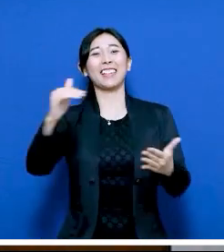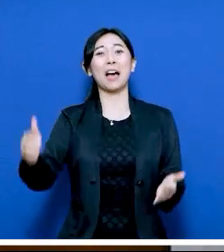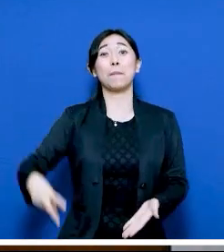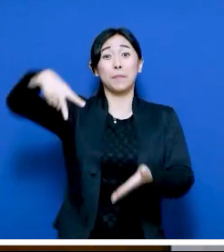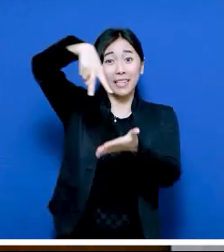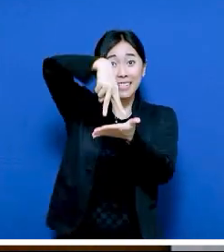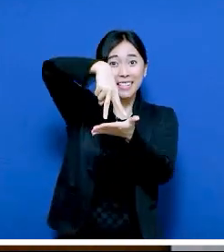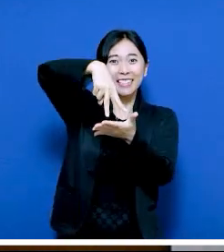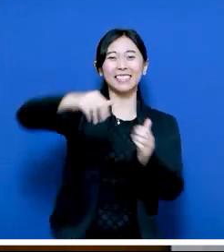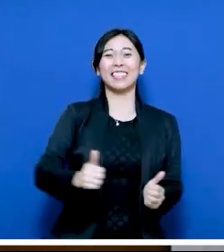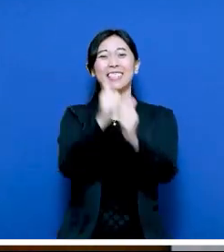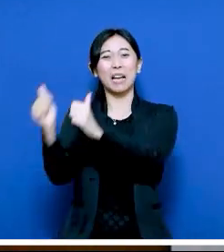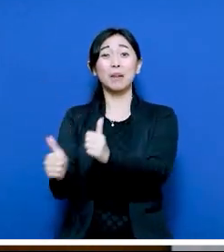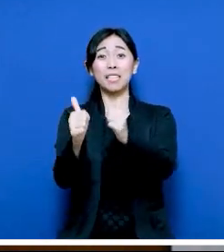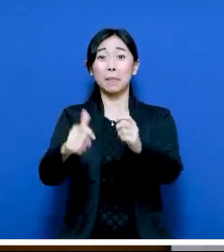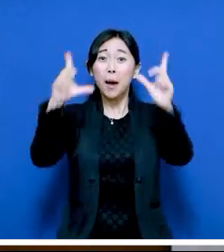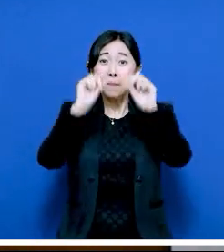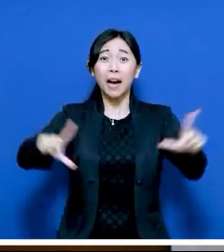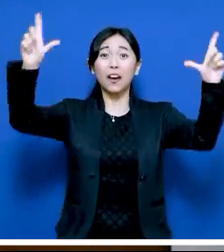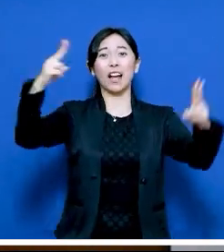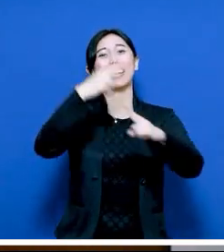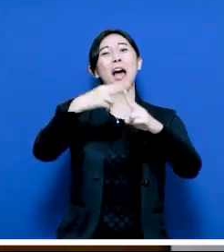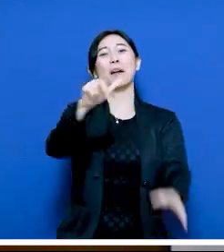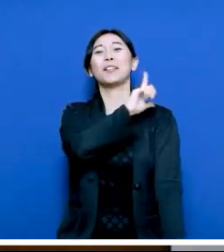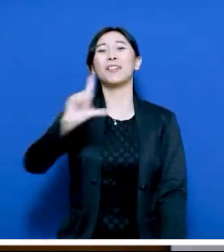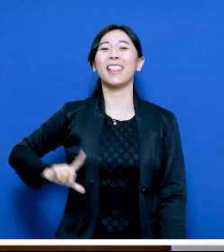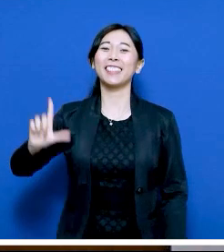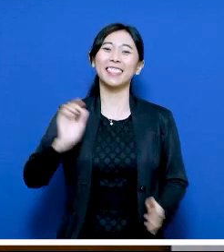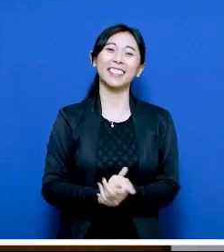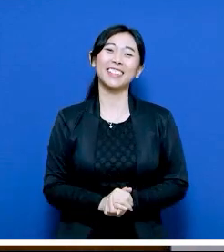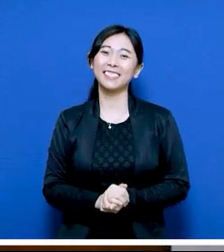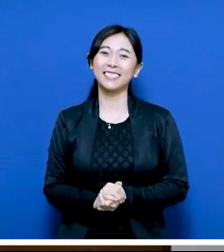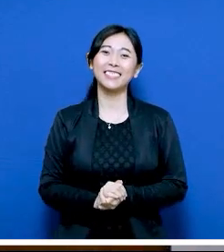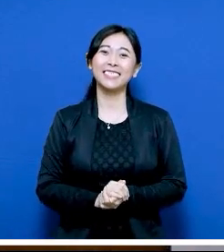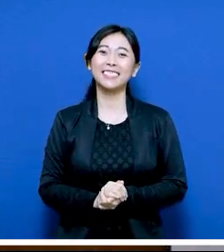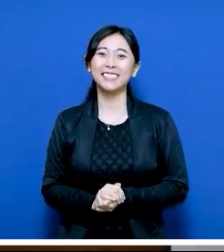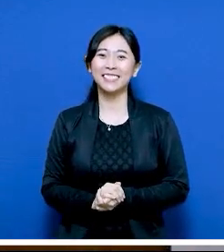berdiri dan mengagungkan nama Tuhan kita.